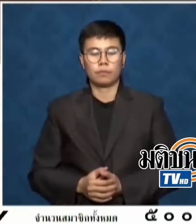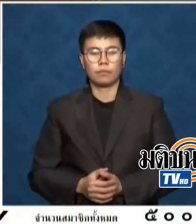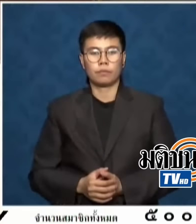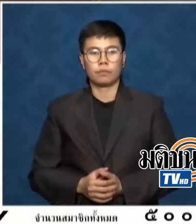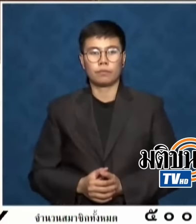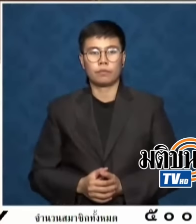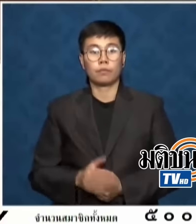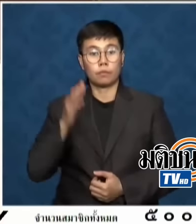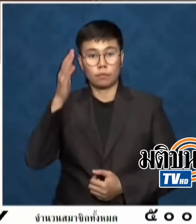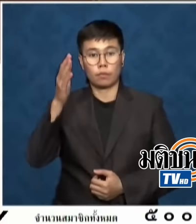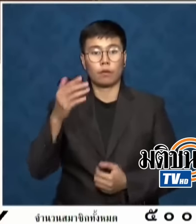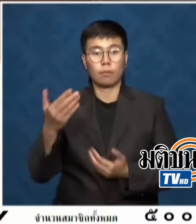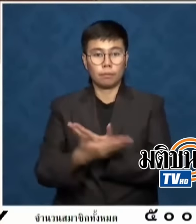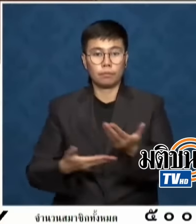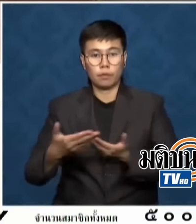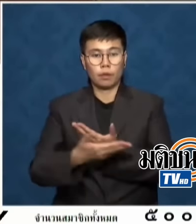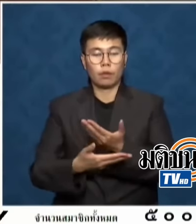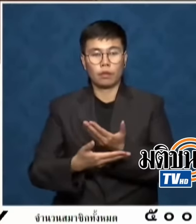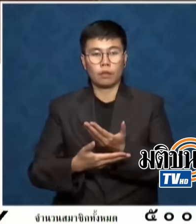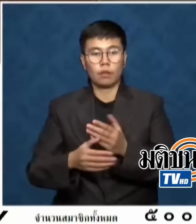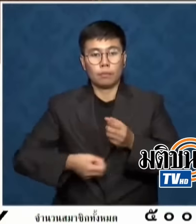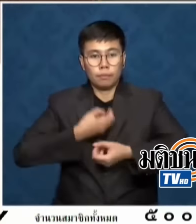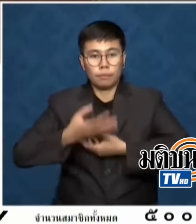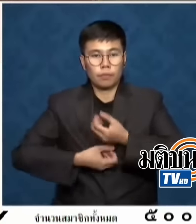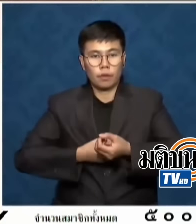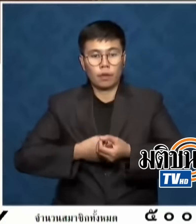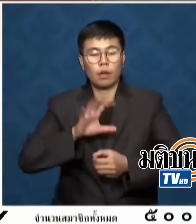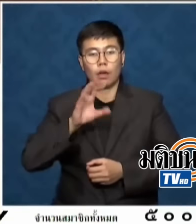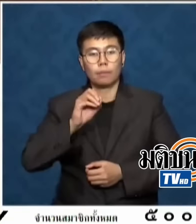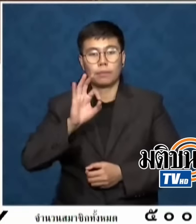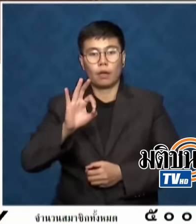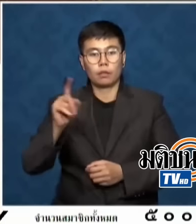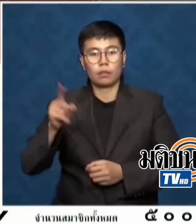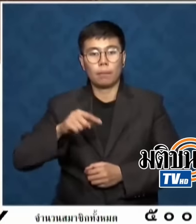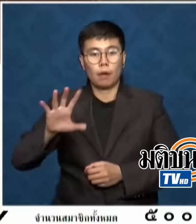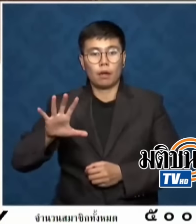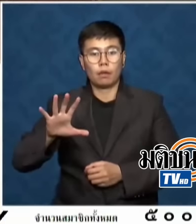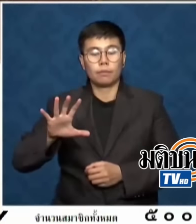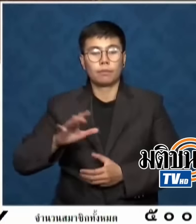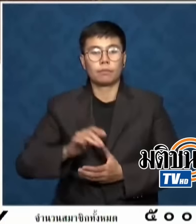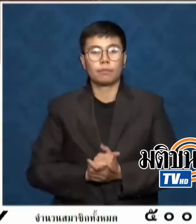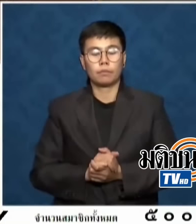ต่อไปเป็นการพิจารณาคำสงวนที่59/5นะครับ